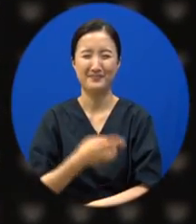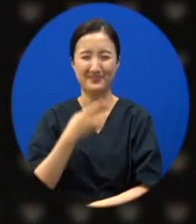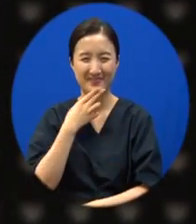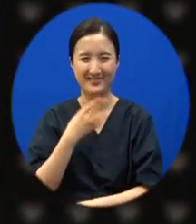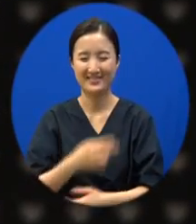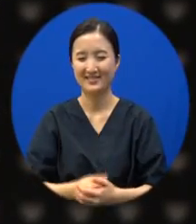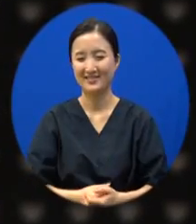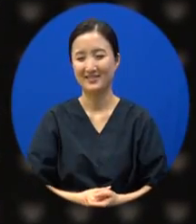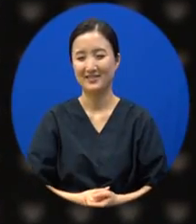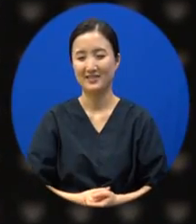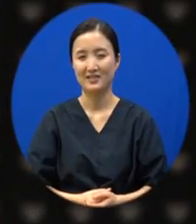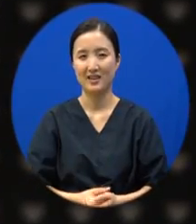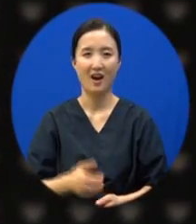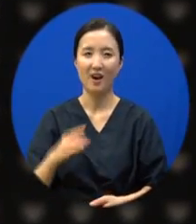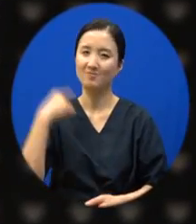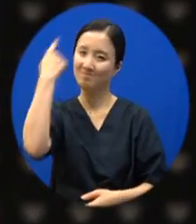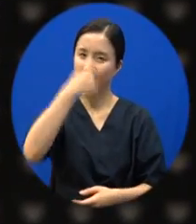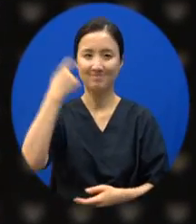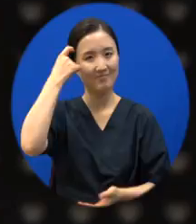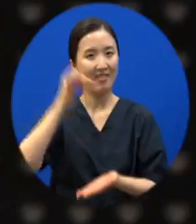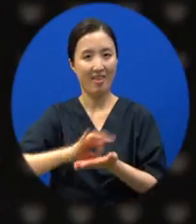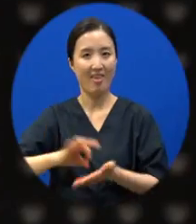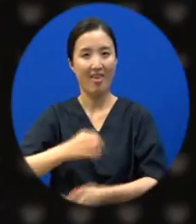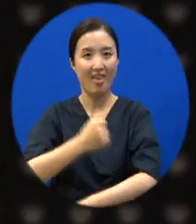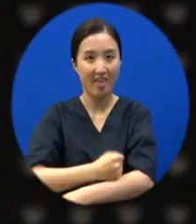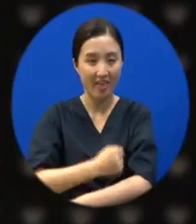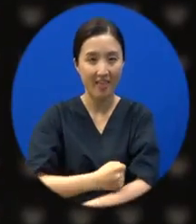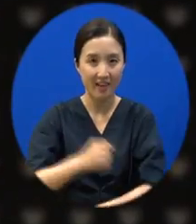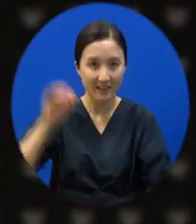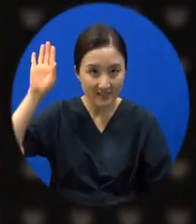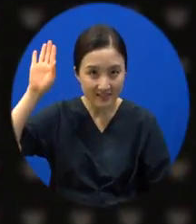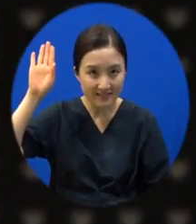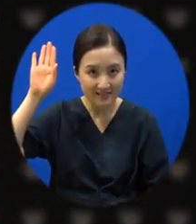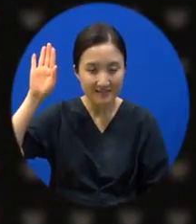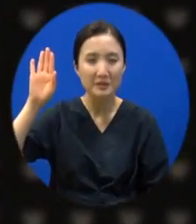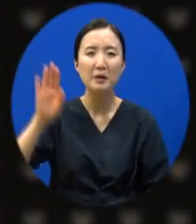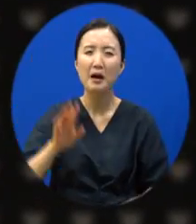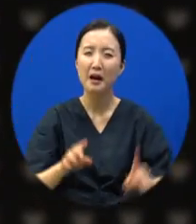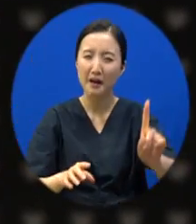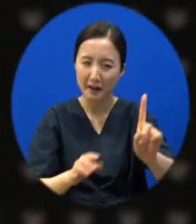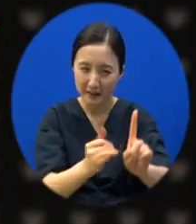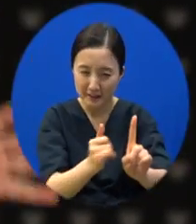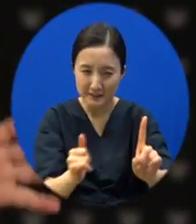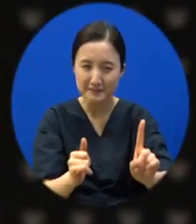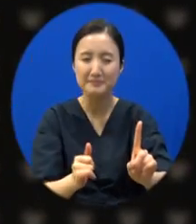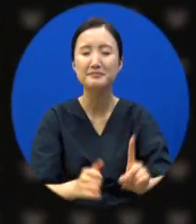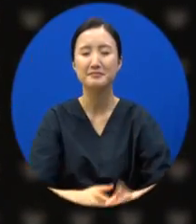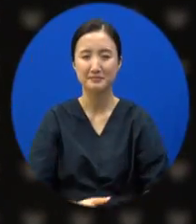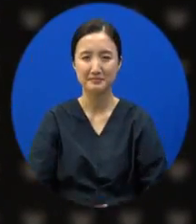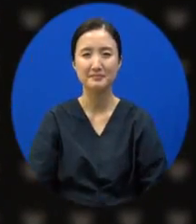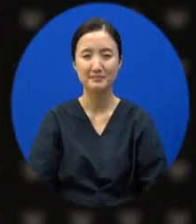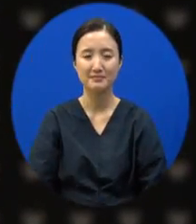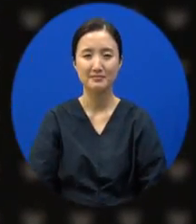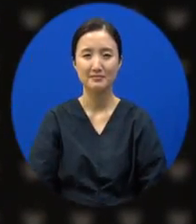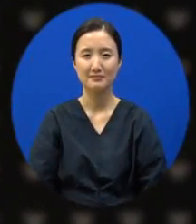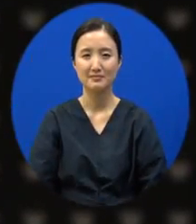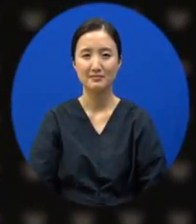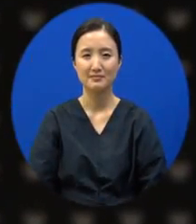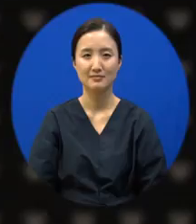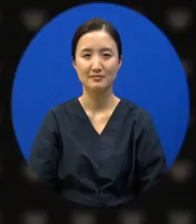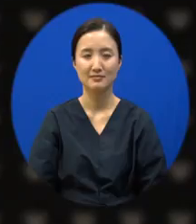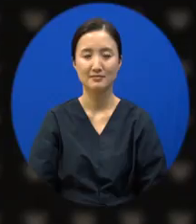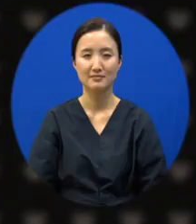네. 혹시 그래도 하겠다는 분 손 한번 들어주세요. 한 분? 네, 네 딱 한 분 손을 들어주셨는데